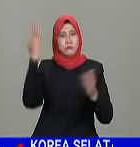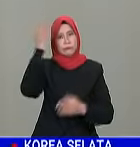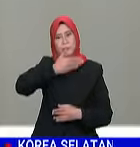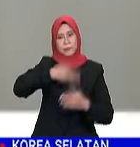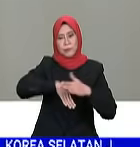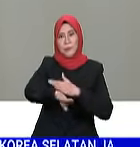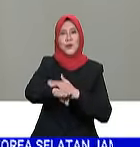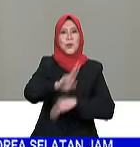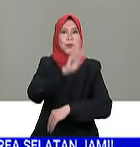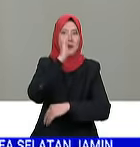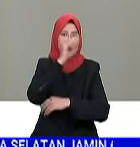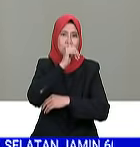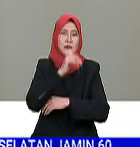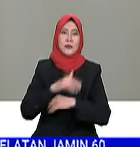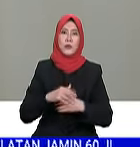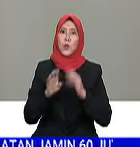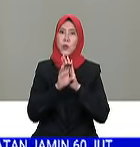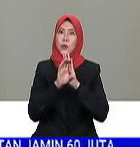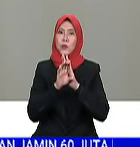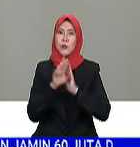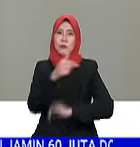Contoh, yang tak ada vaksin